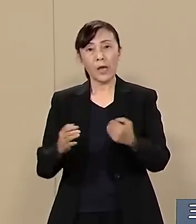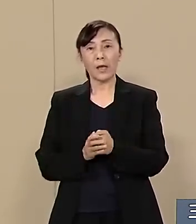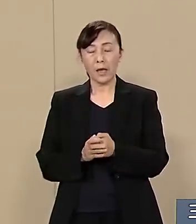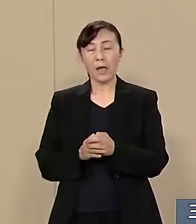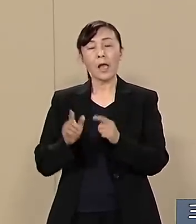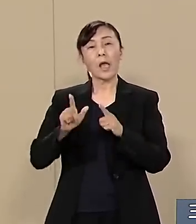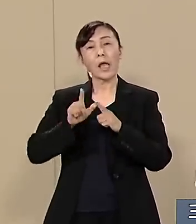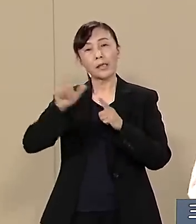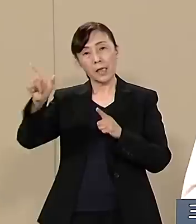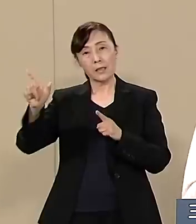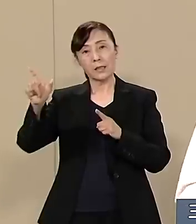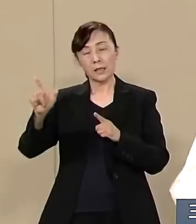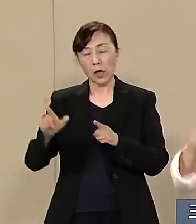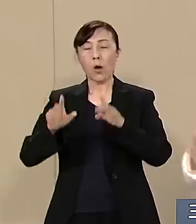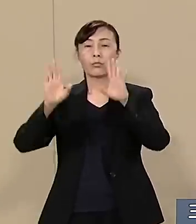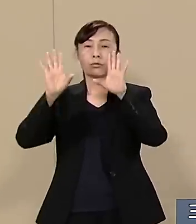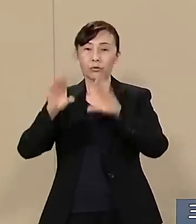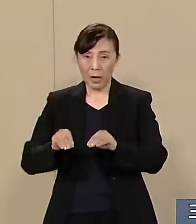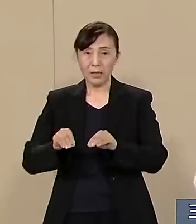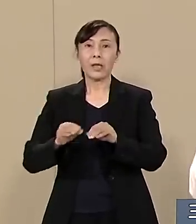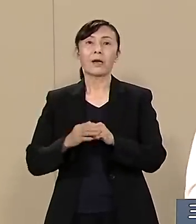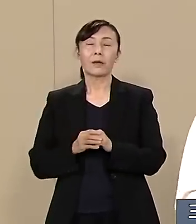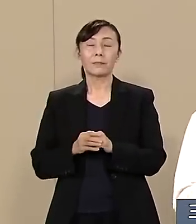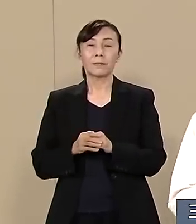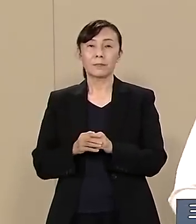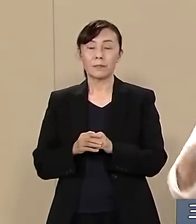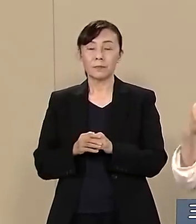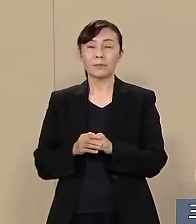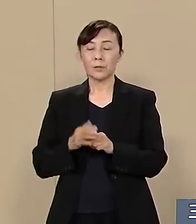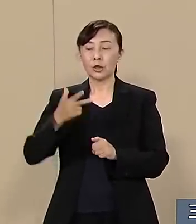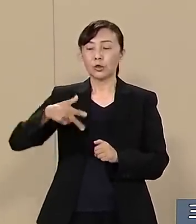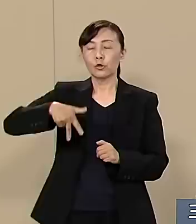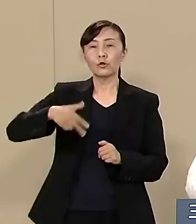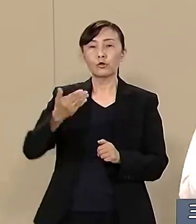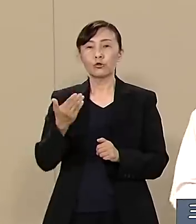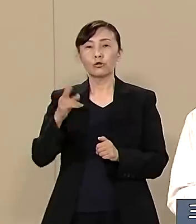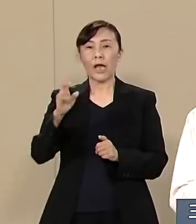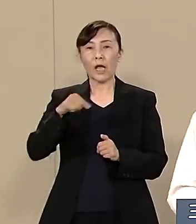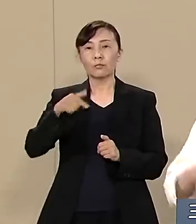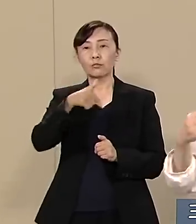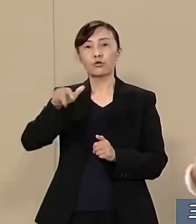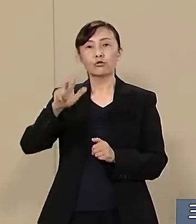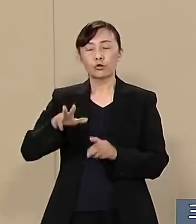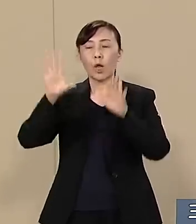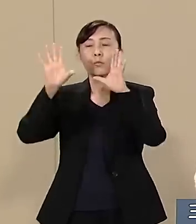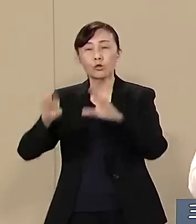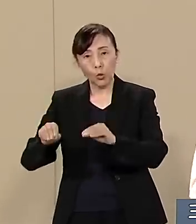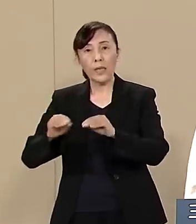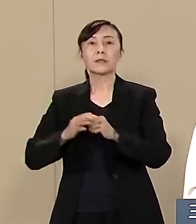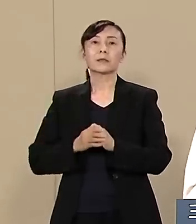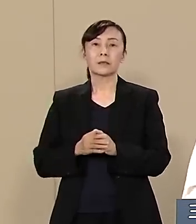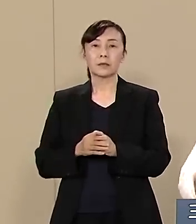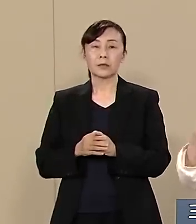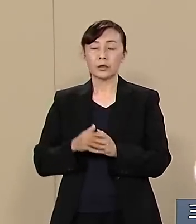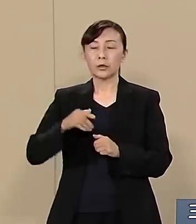nhk 大ぶっ壊すスクランブルで6壊す